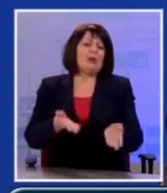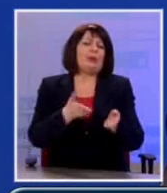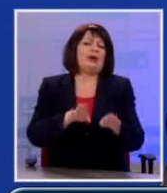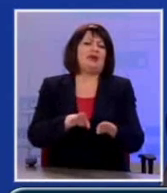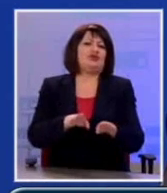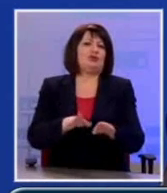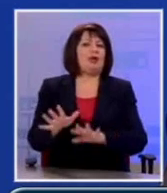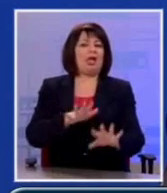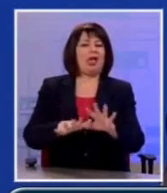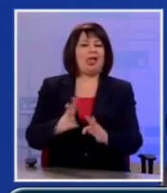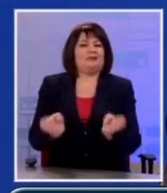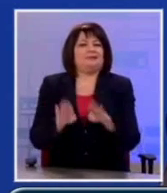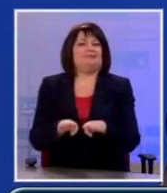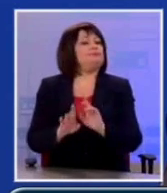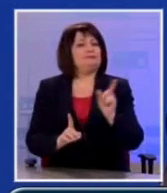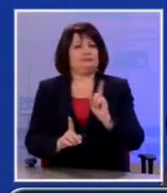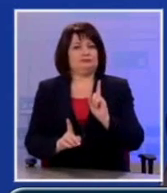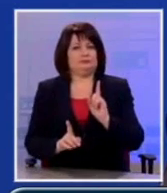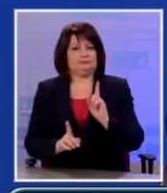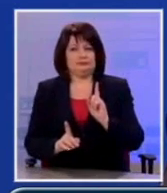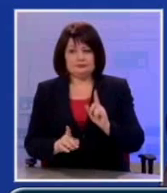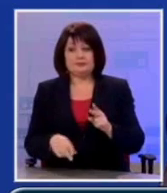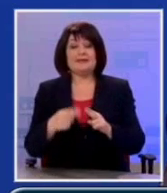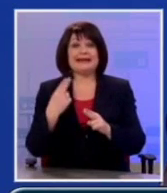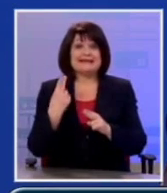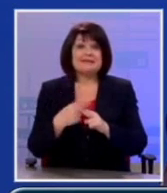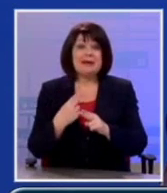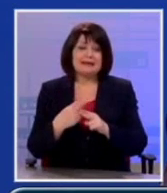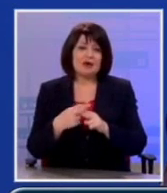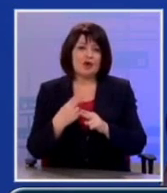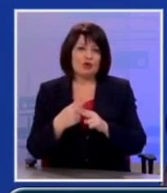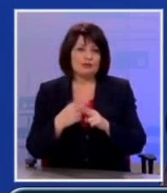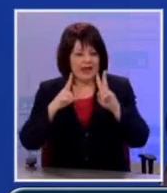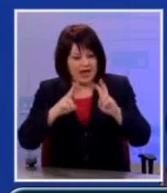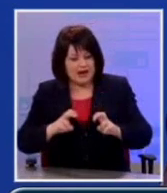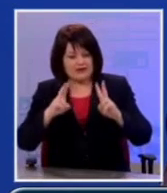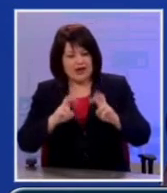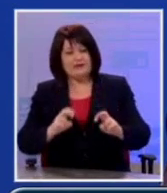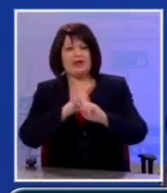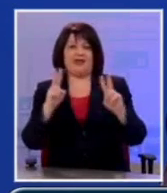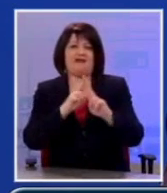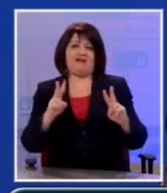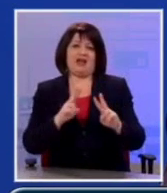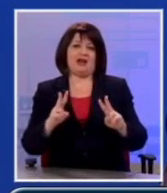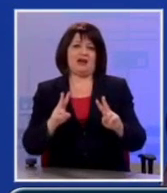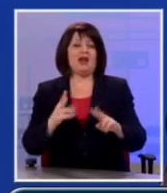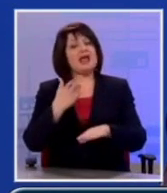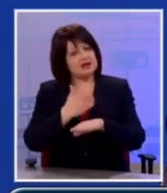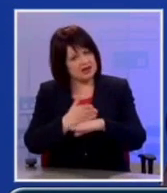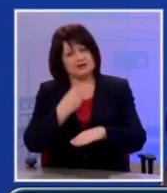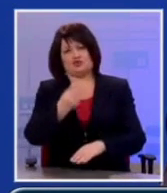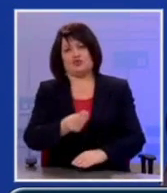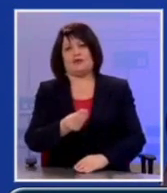μια τεχνική συγκάλυψης. Έχει μία σημασία λοιπόν και η έρευνα και η διαφάνεια. Και αυτό θα το εγγυηθούμε γιατί